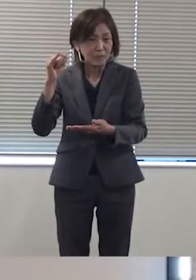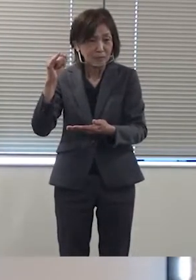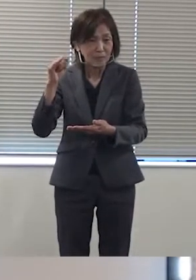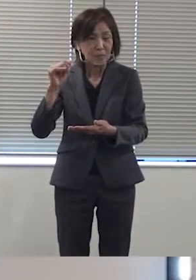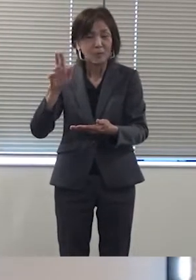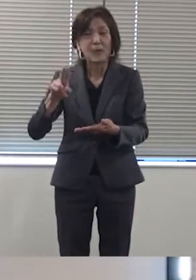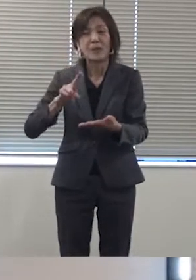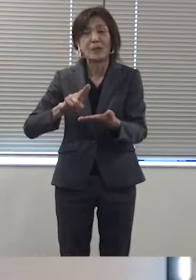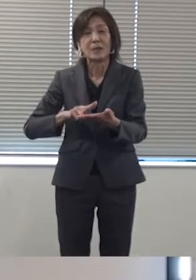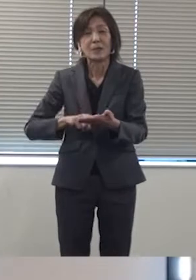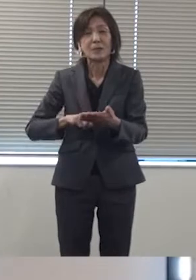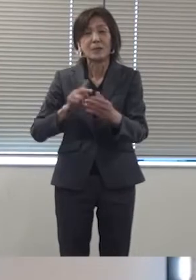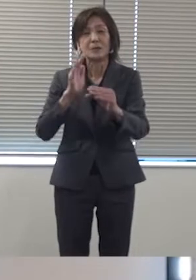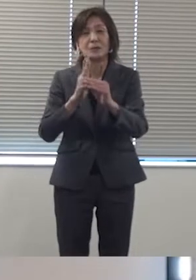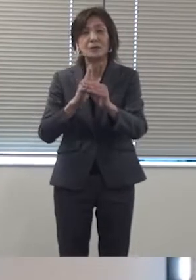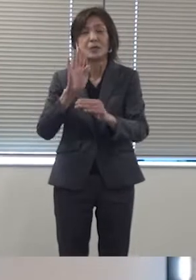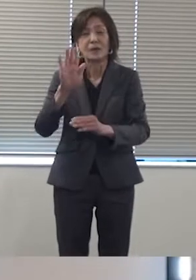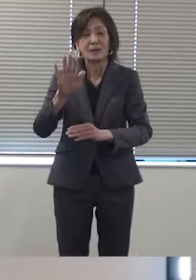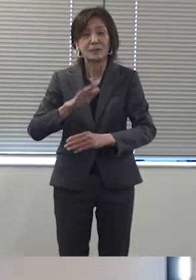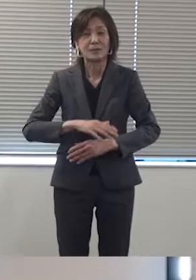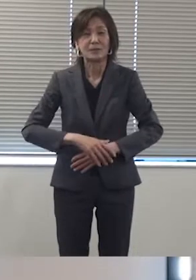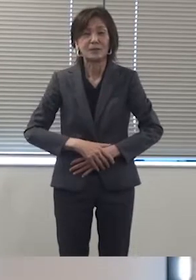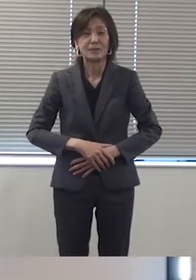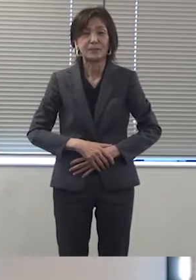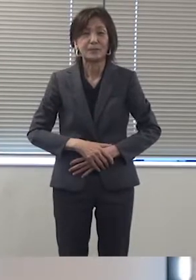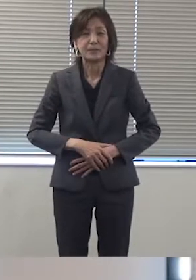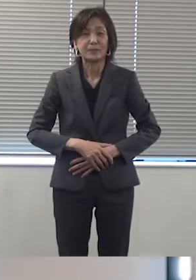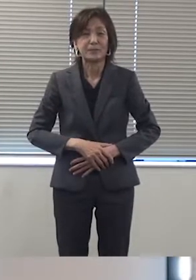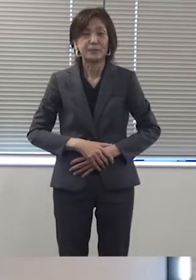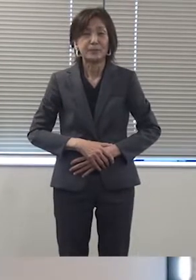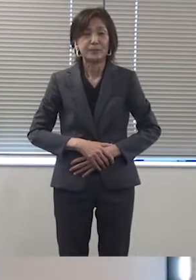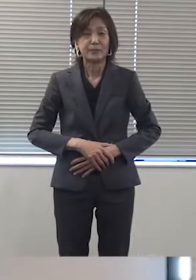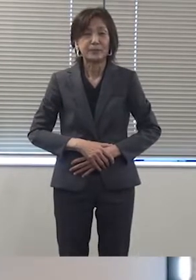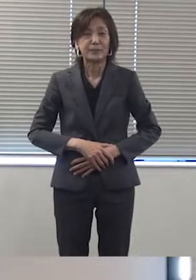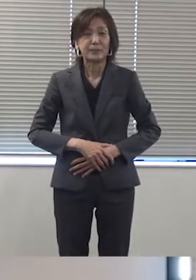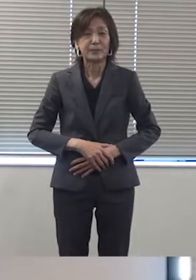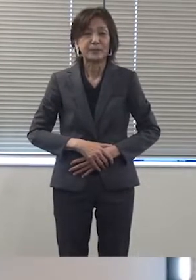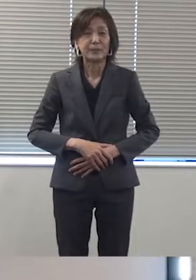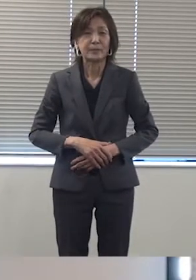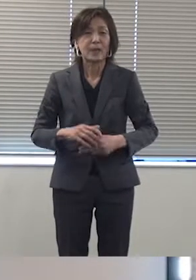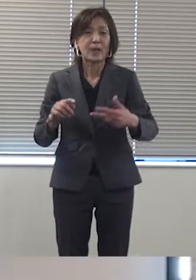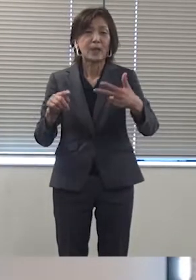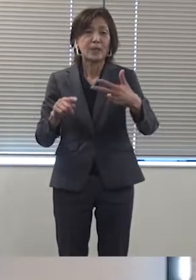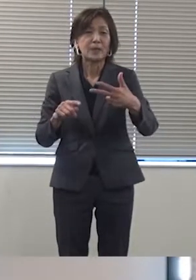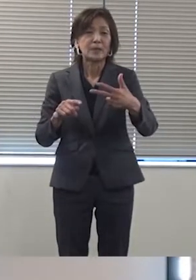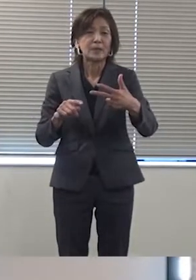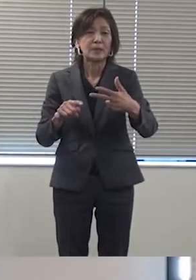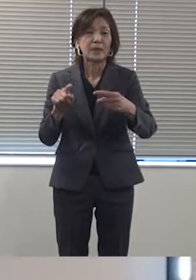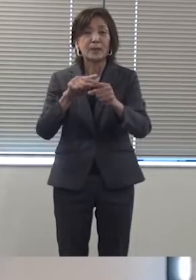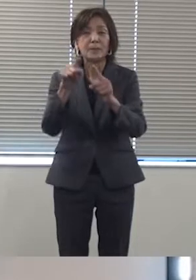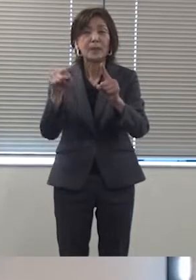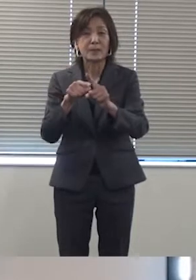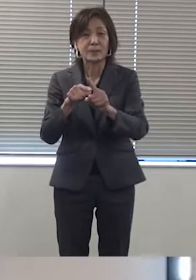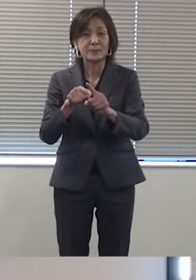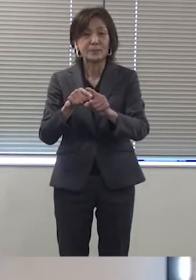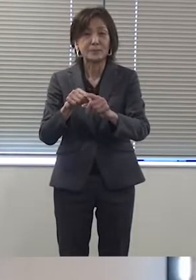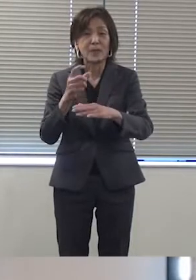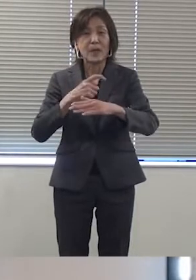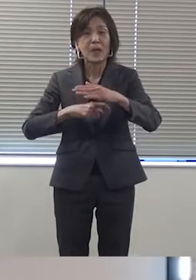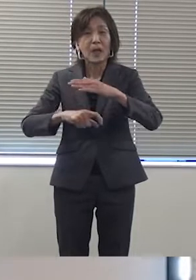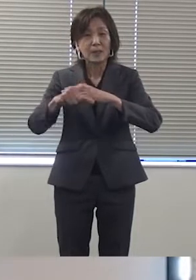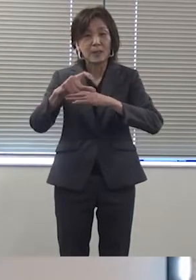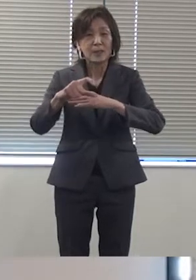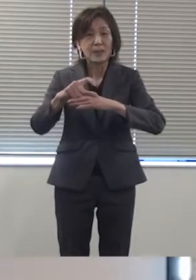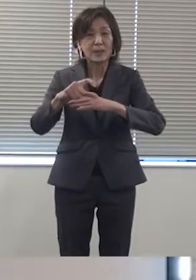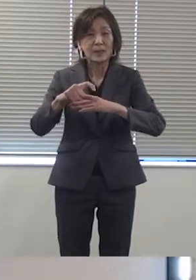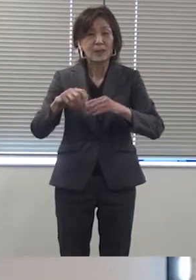識をしております。7ページですけれども、朝日の区画整理でして、朝日の区